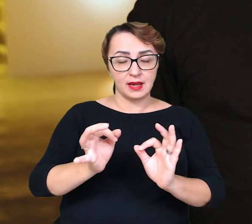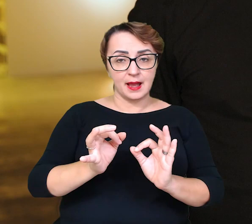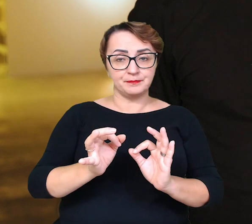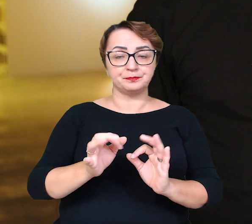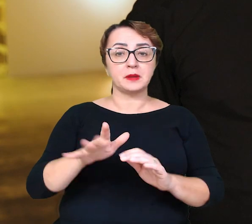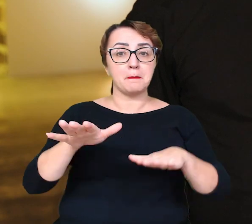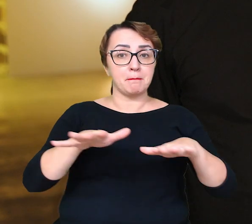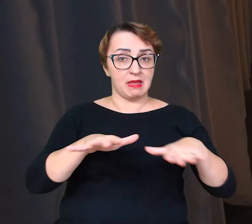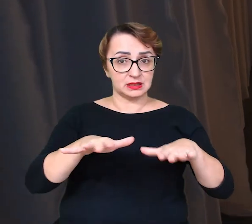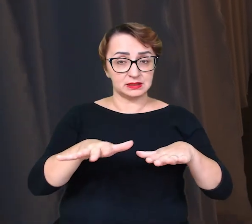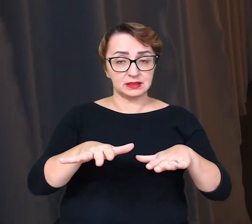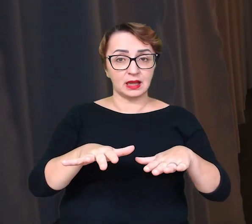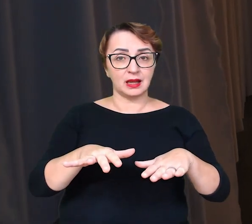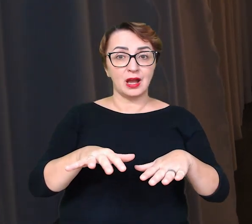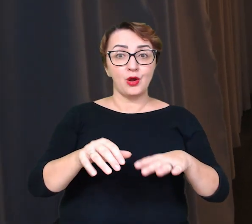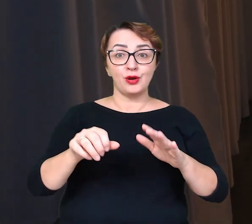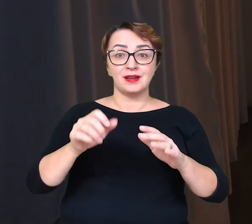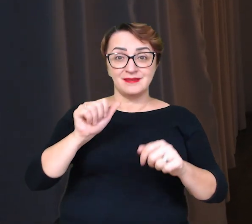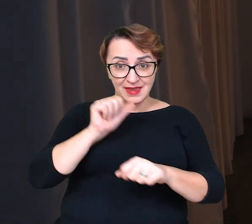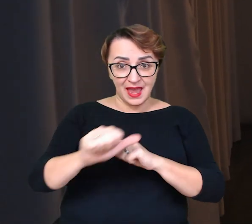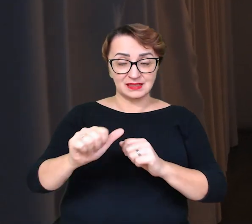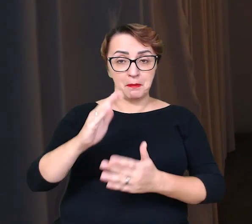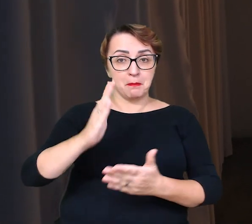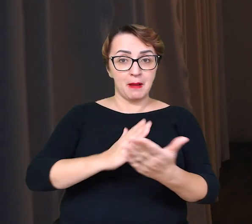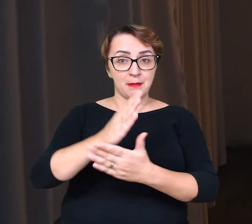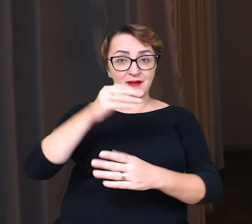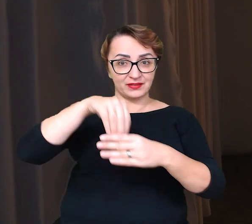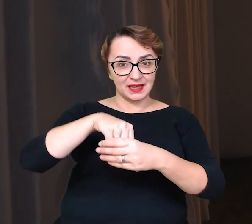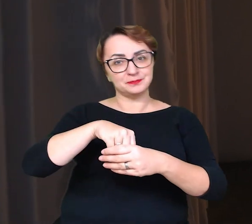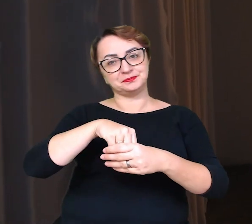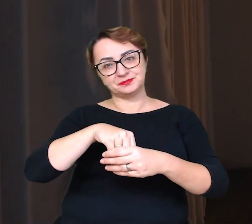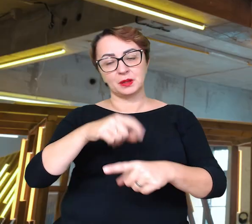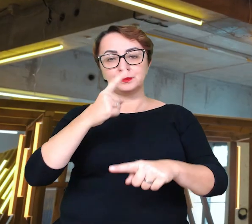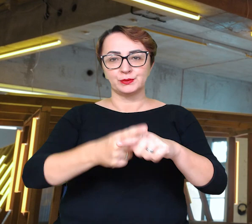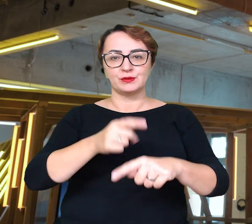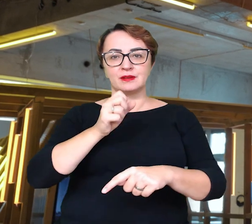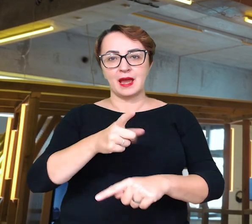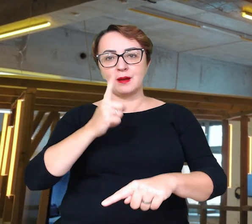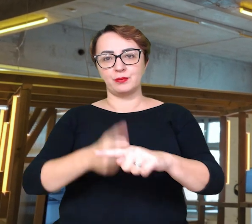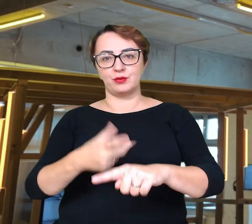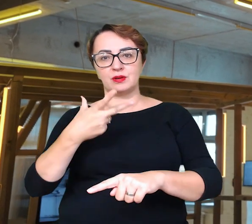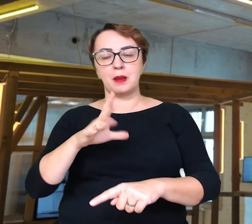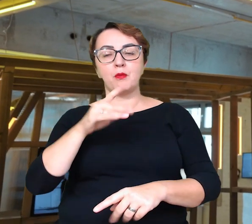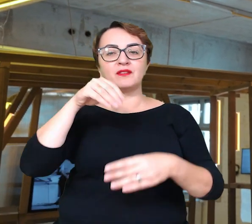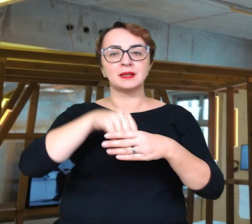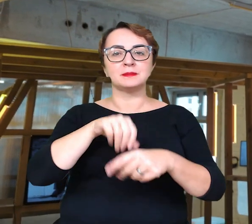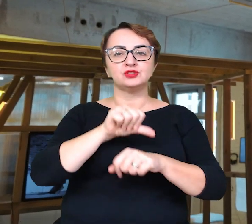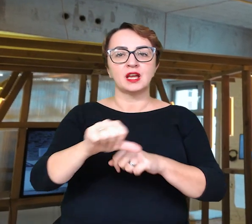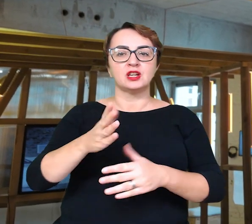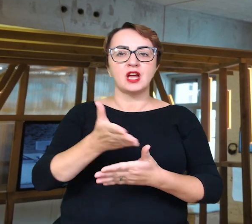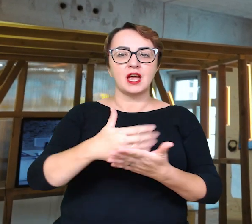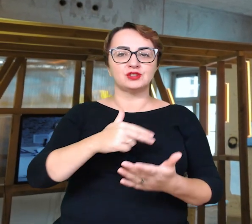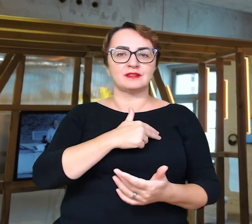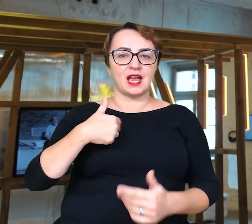takim miejscu, które nie do końca można znaleźć na mapie. Częściowo tak, a częściowo nie, bo ono jest też utkane z naszych wyobrażeń,